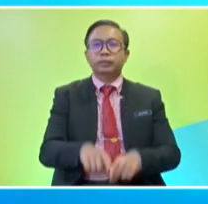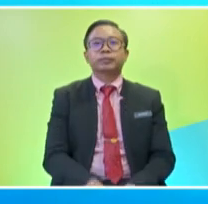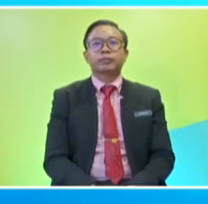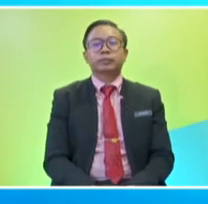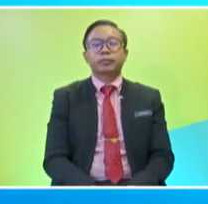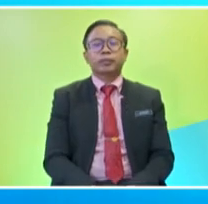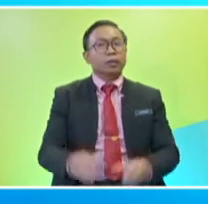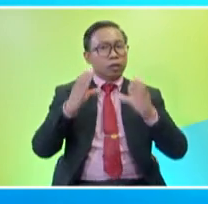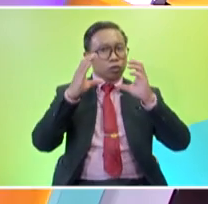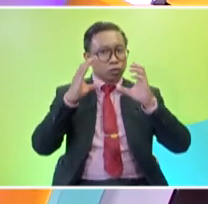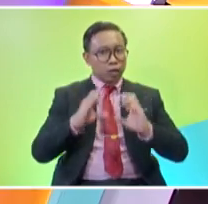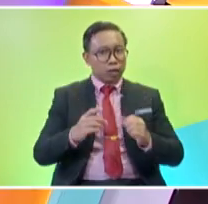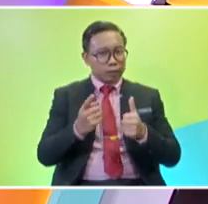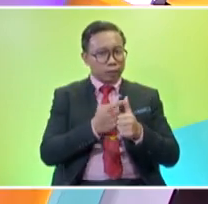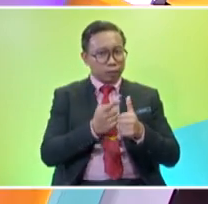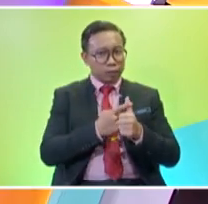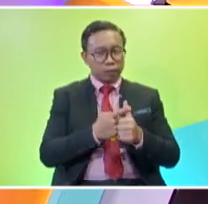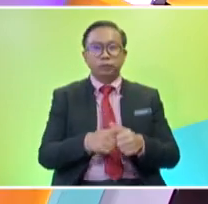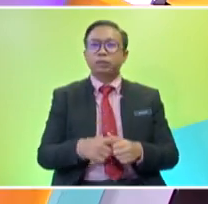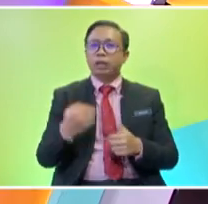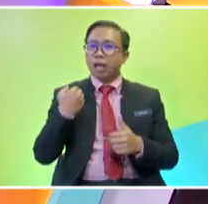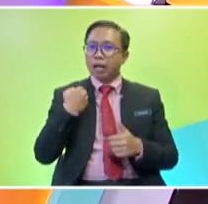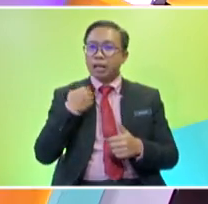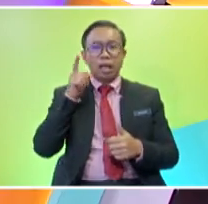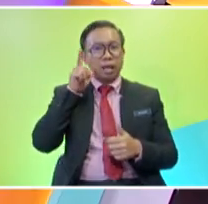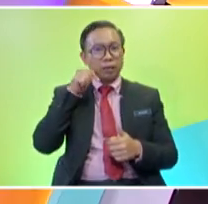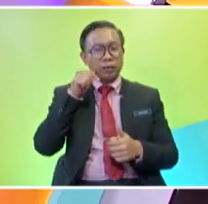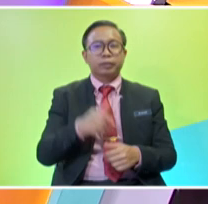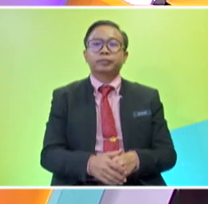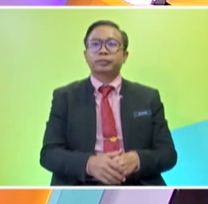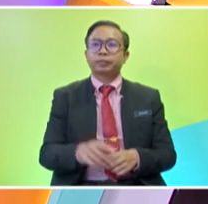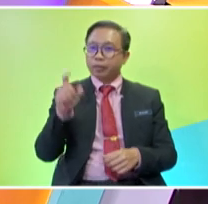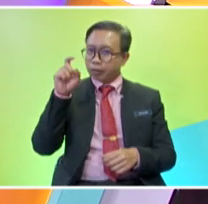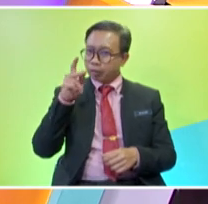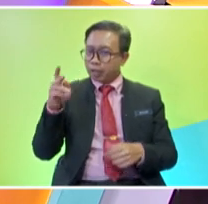yang pertama Oke kita ada lemon Oke